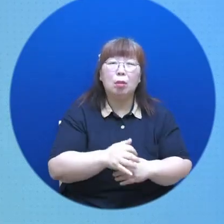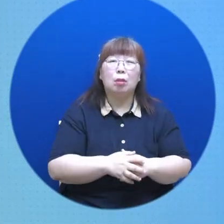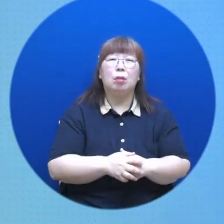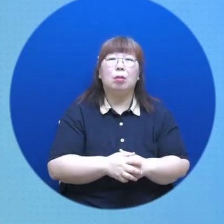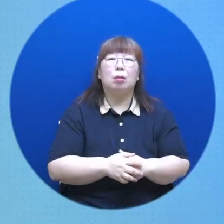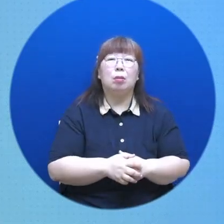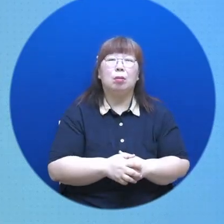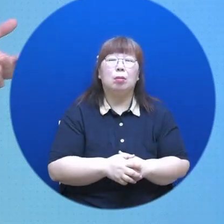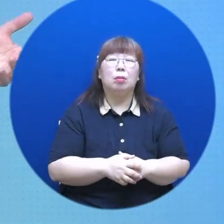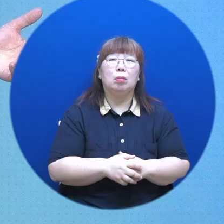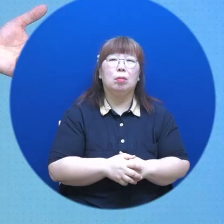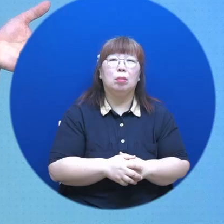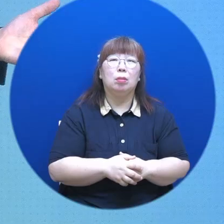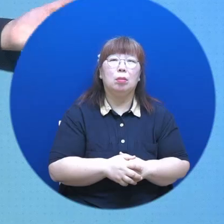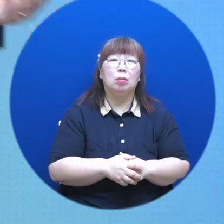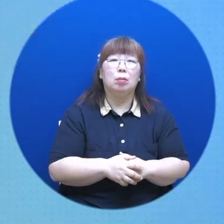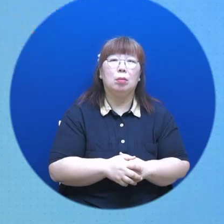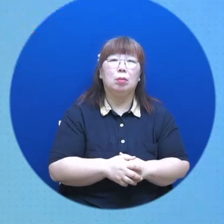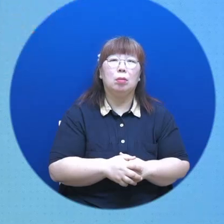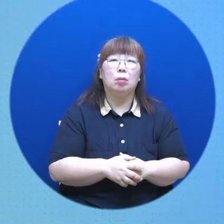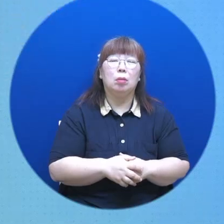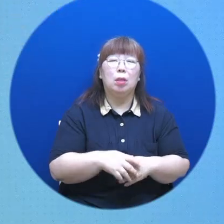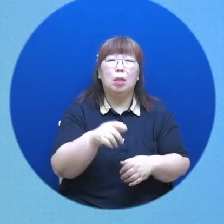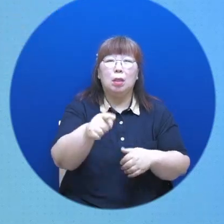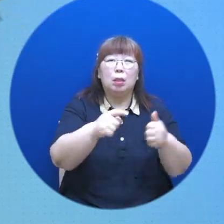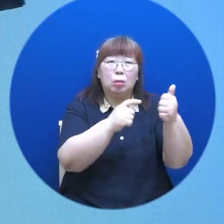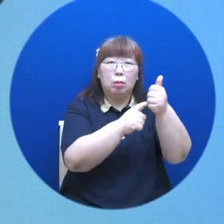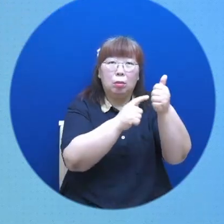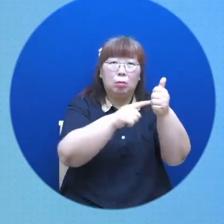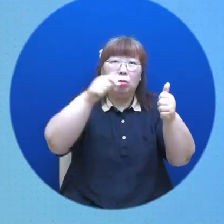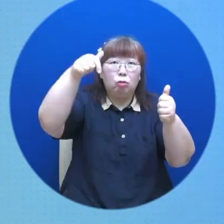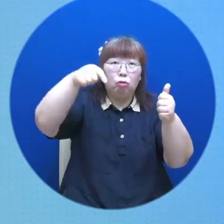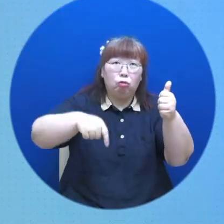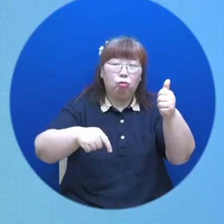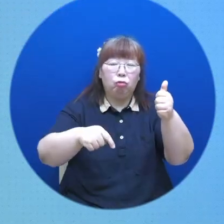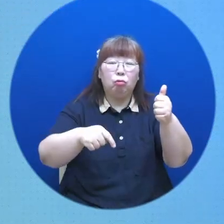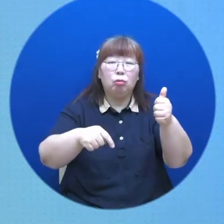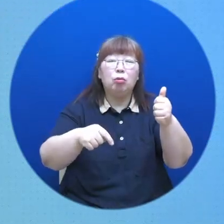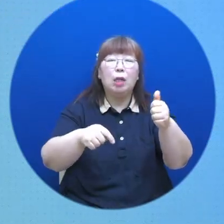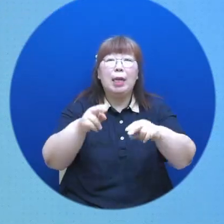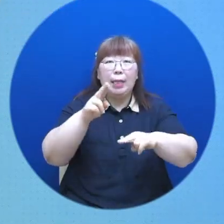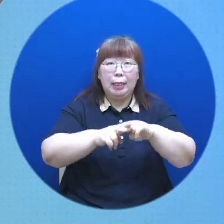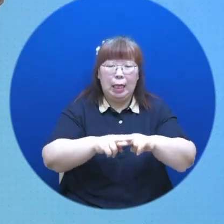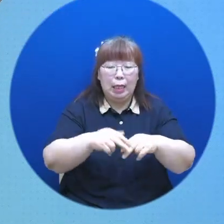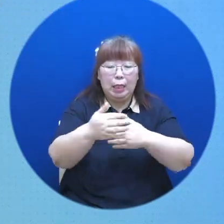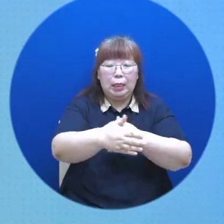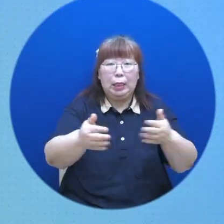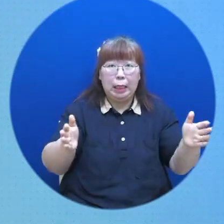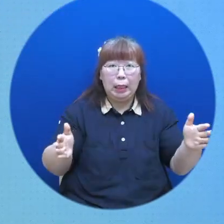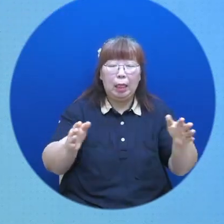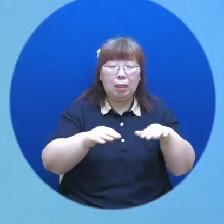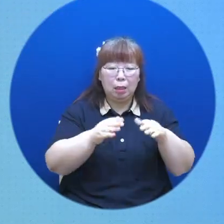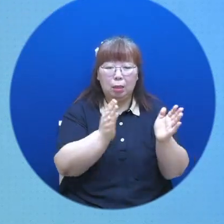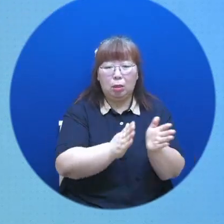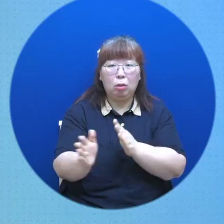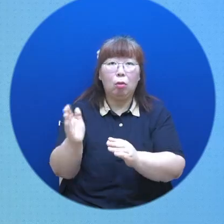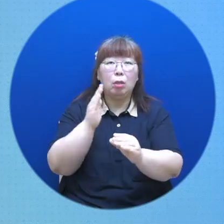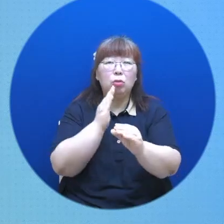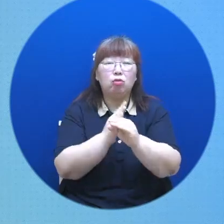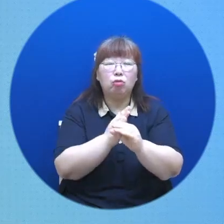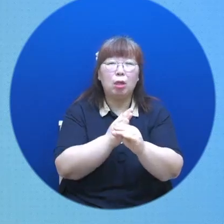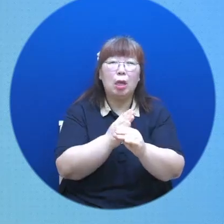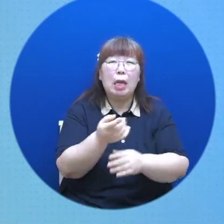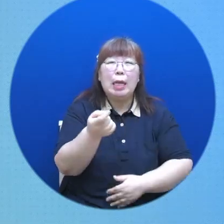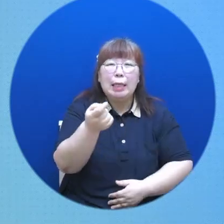이제 그 형제님의 책상을 정리한 거예요. 유품을 하나씩 하나씩 정리하는데